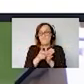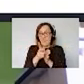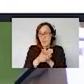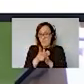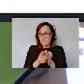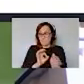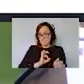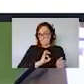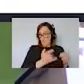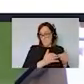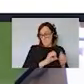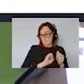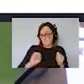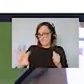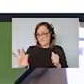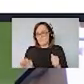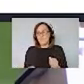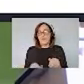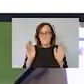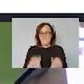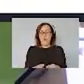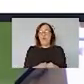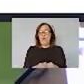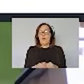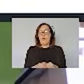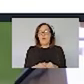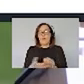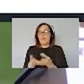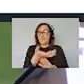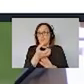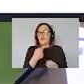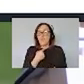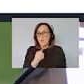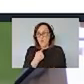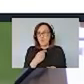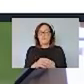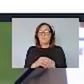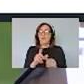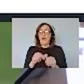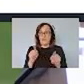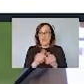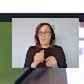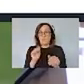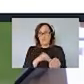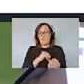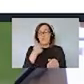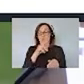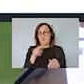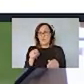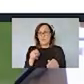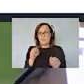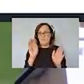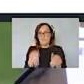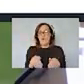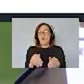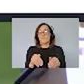z komputera. Mogę, drodzy Państwo, nagrać głos, ale mogę też zrobić jedną rzecz, czyli mogę,